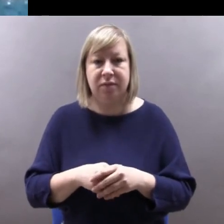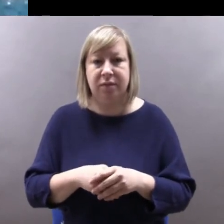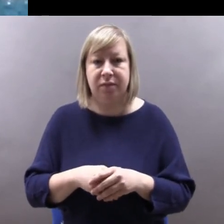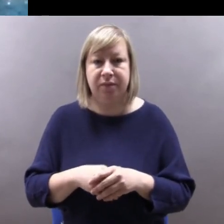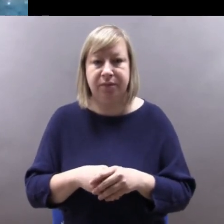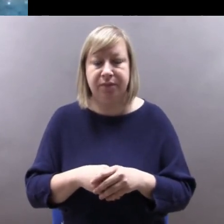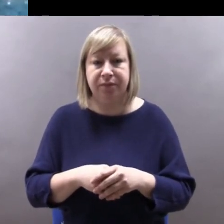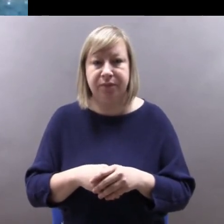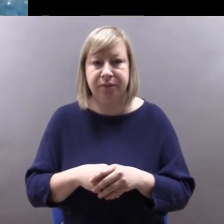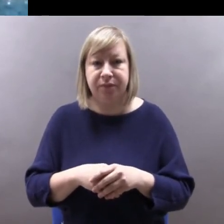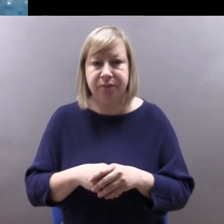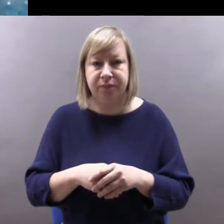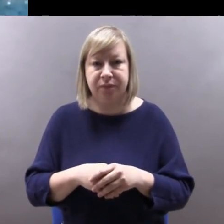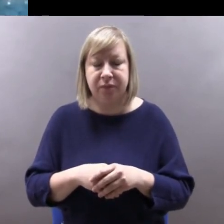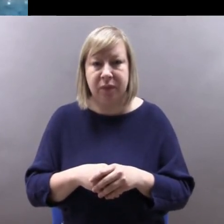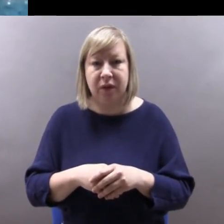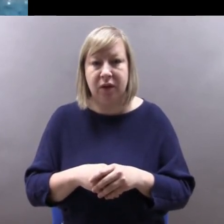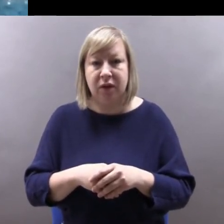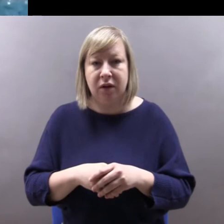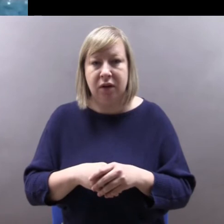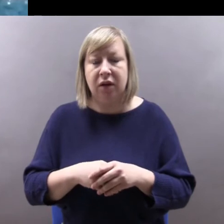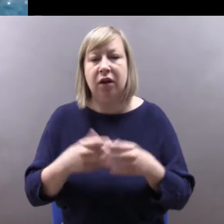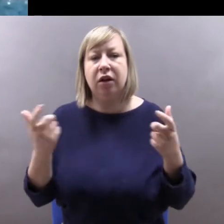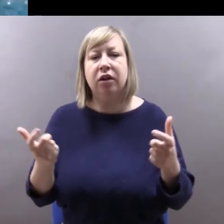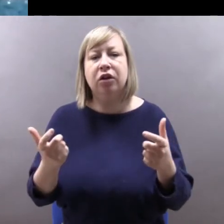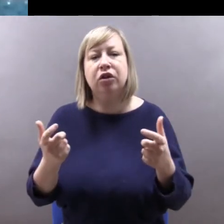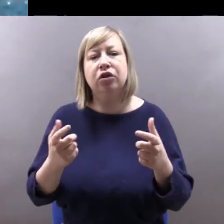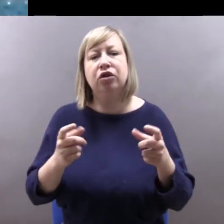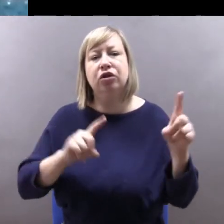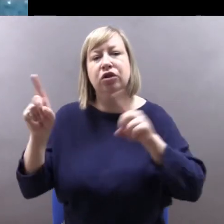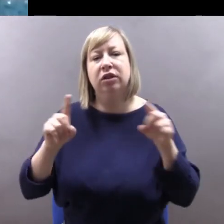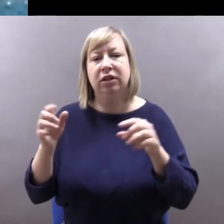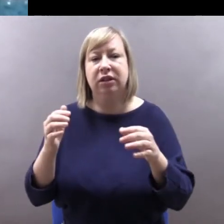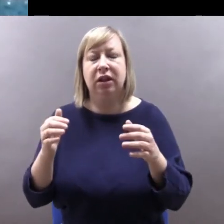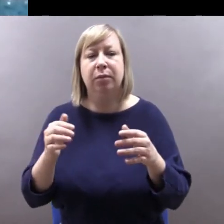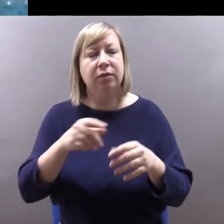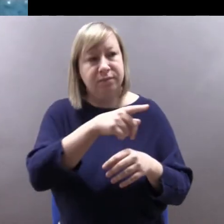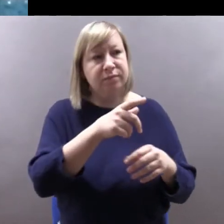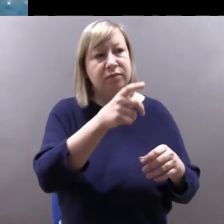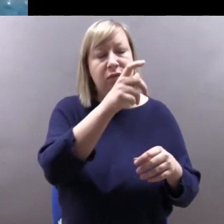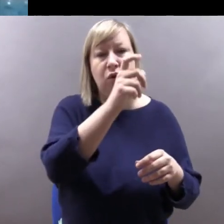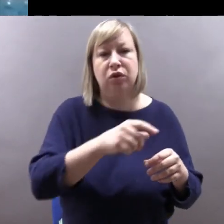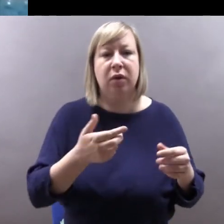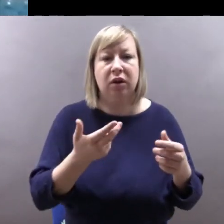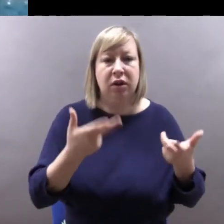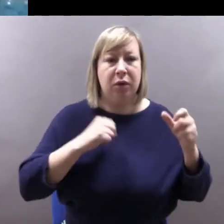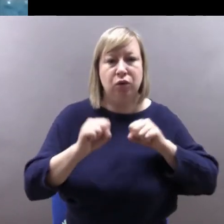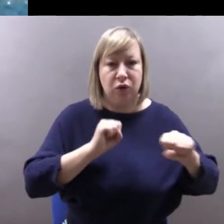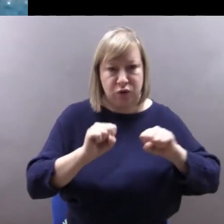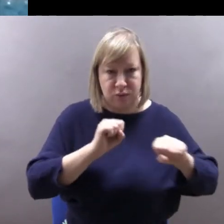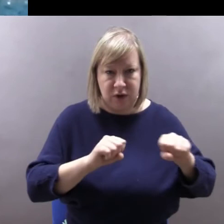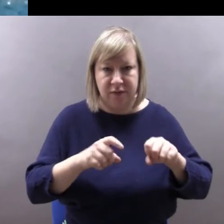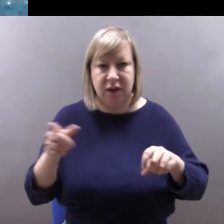tej drugiej osoby. Bo dzisiaj jest tak, że osoba, która chodzi, ale nie wiadomo, jak